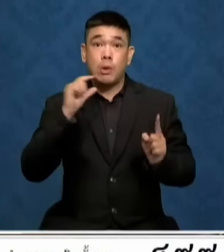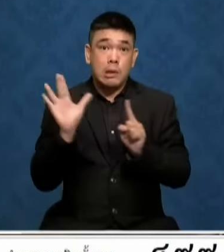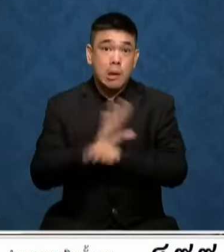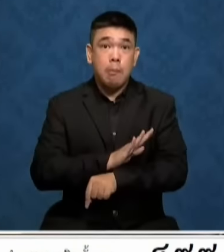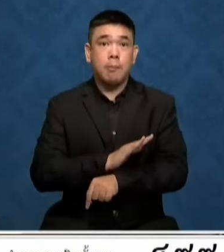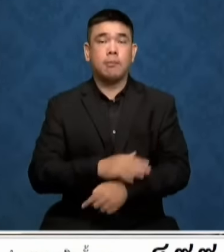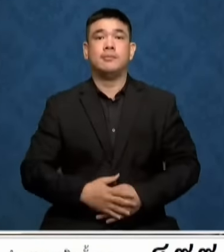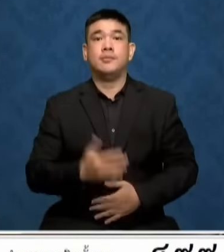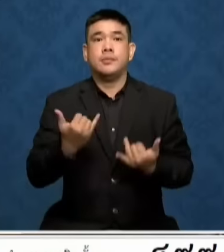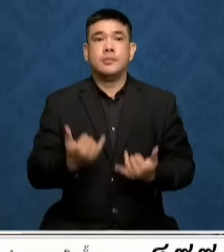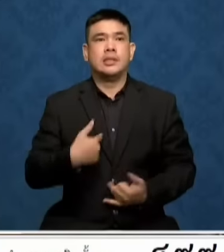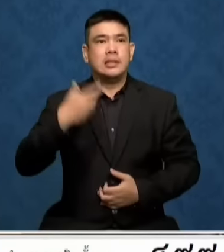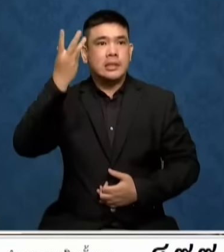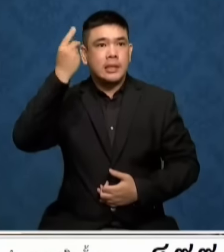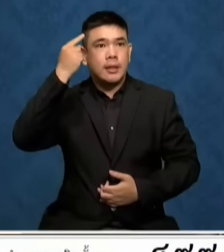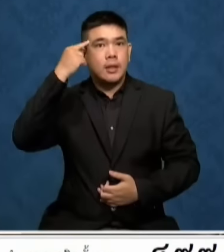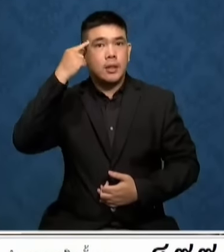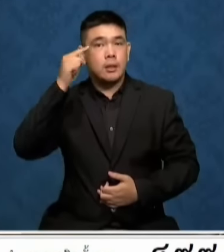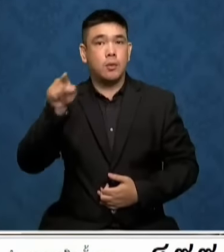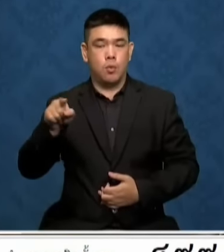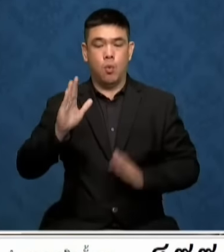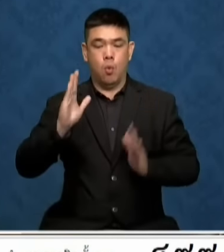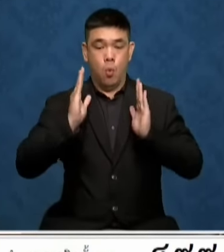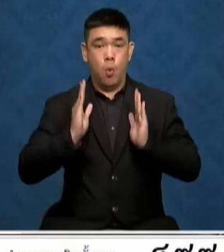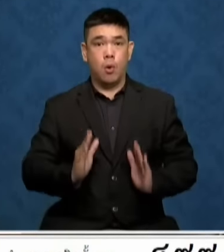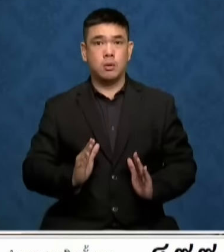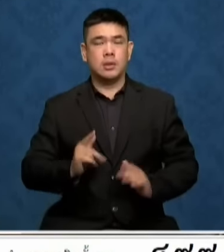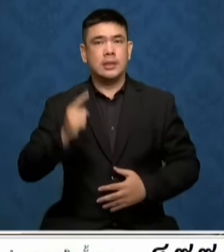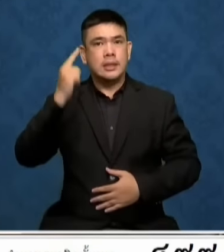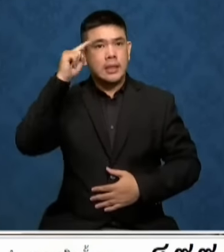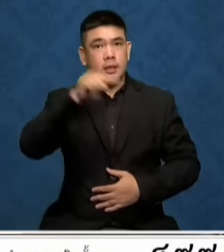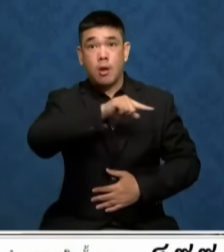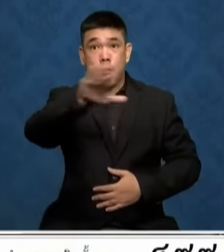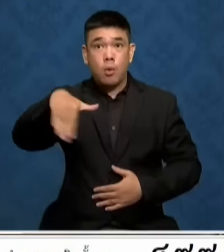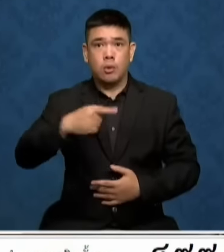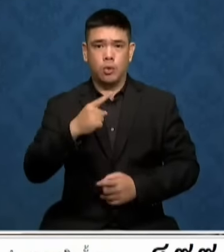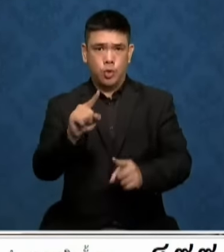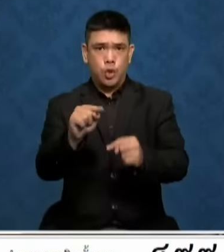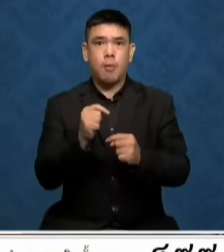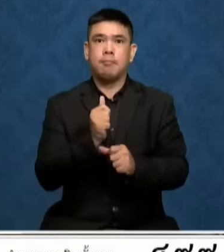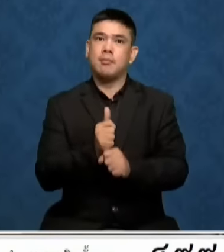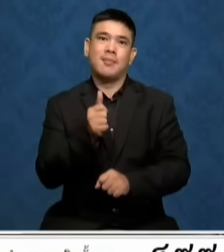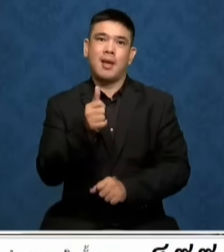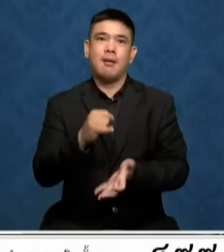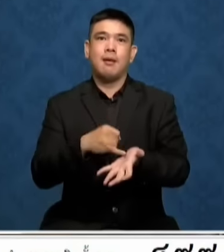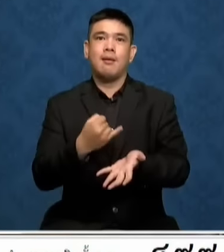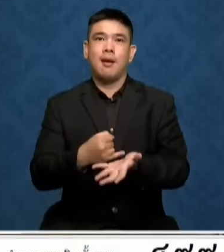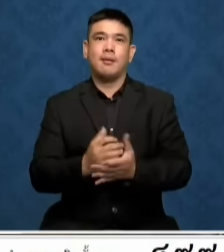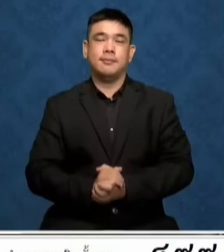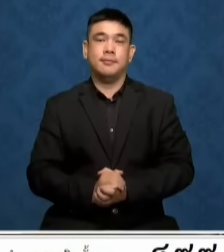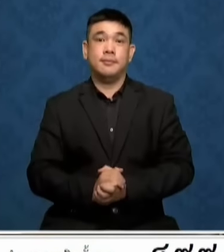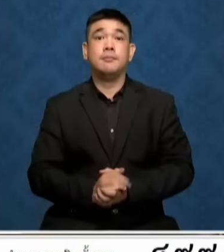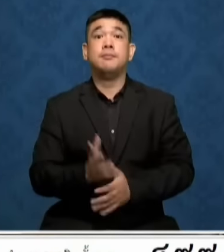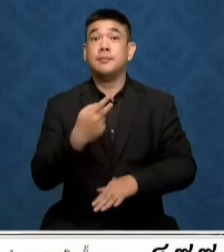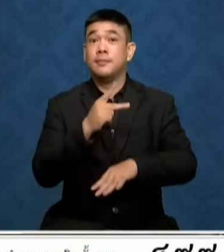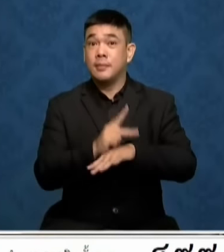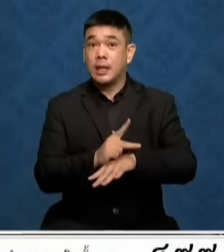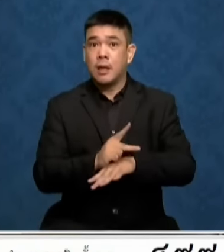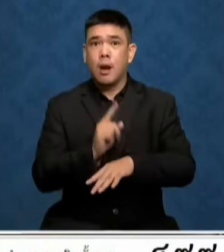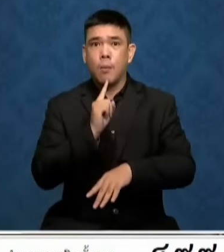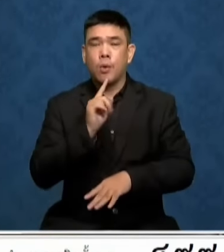ไม่ดิฉันคิดว่าวินยูชนที่มีสามัญสำนึกตอบคำถามนี้ได้ไม่ยากค่ะและท่านประธานคะ